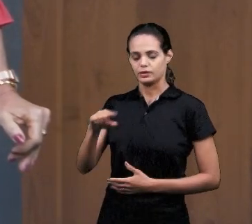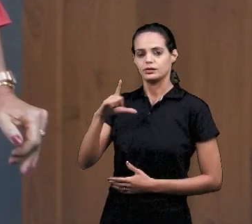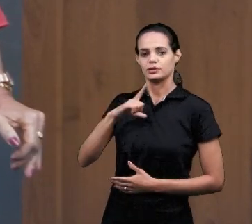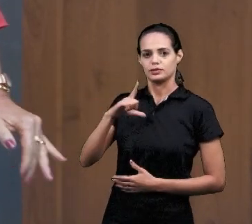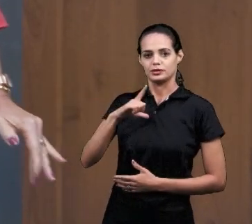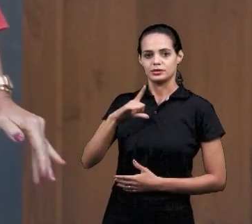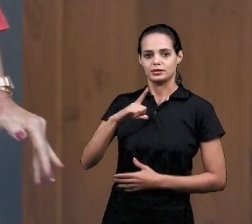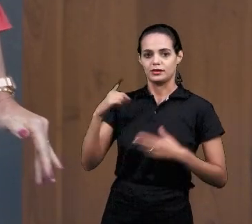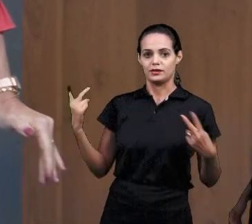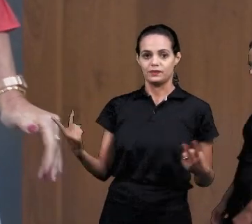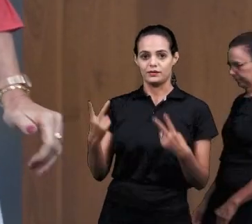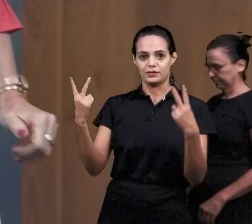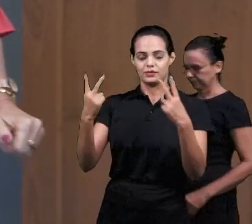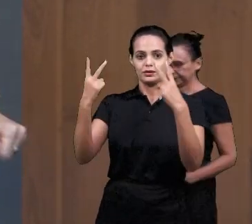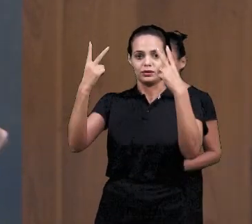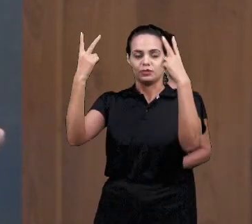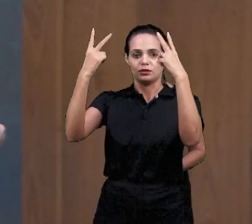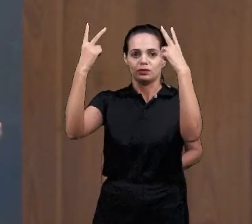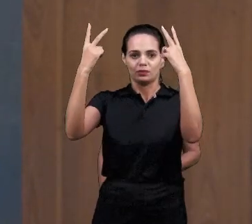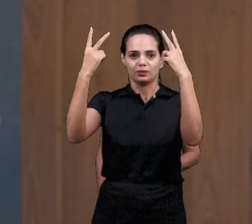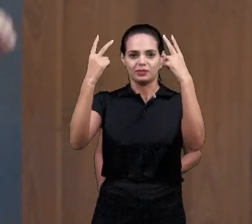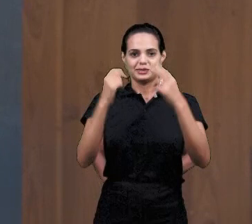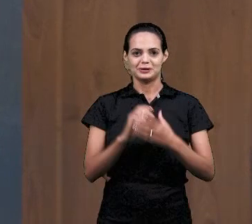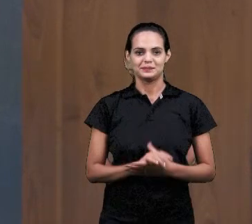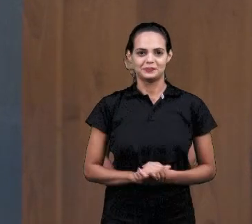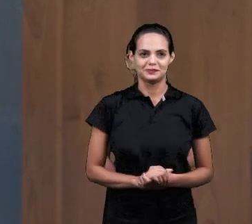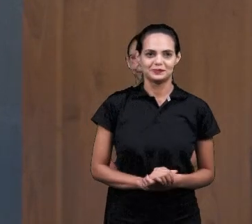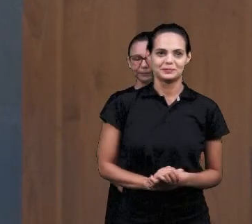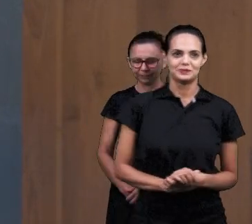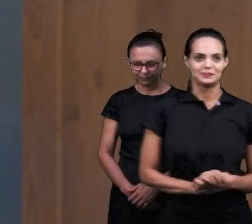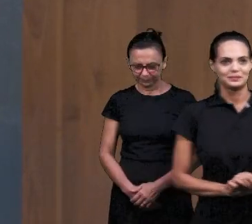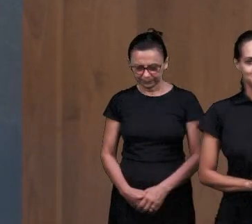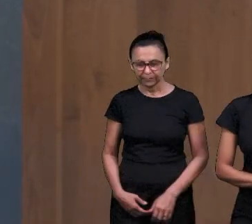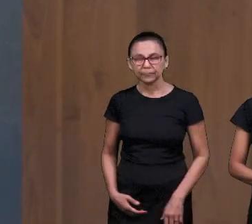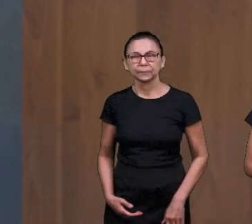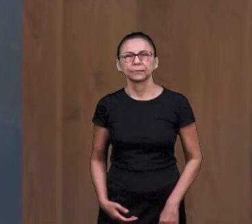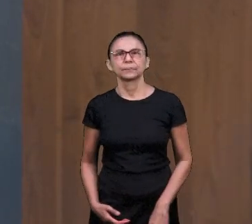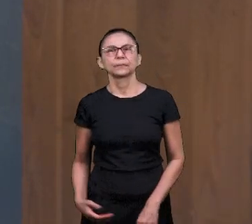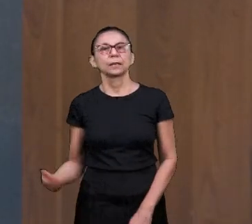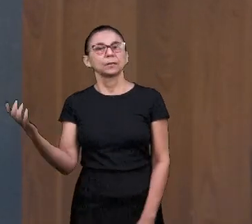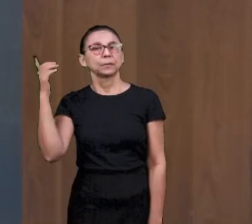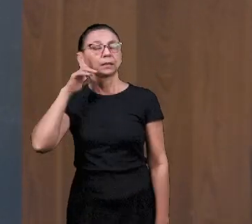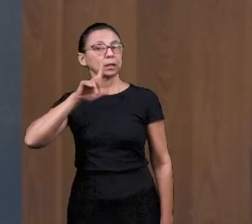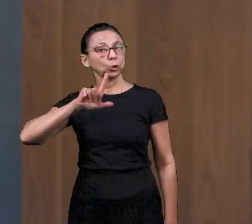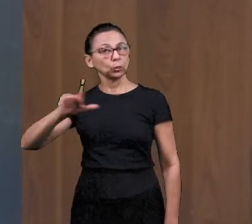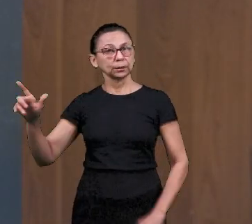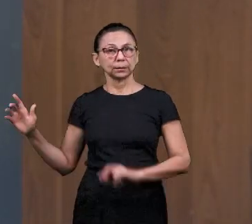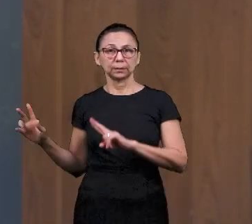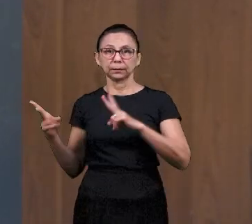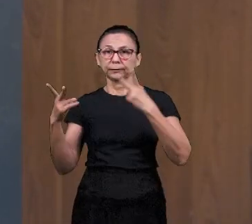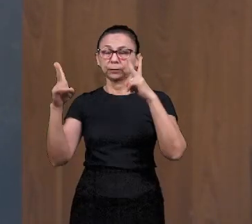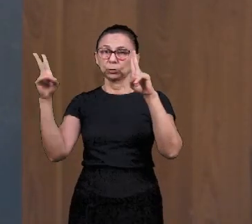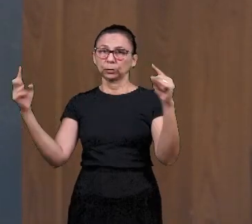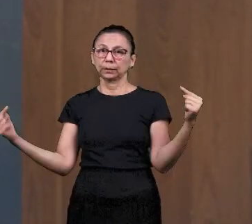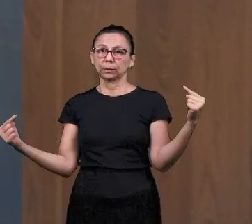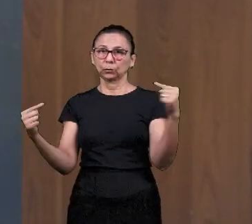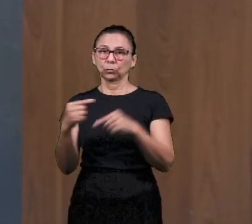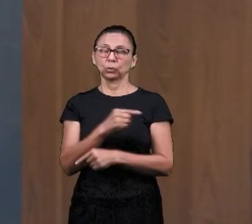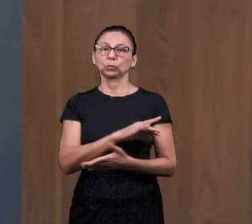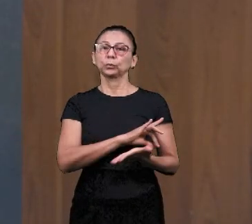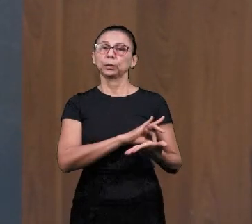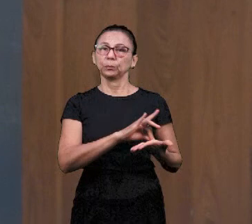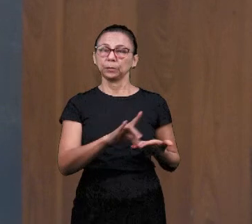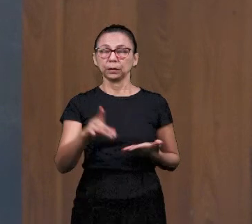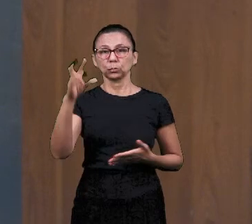ennemis et conquérir la terre. Et Dieu a donné une orientation. ils devraient être obéissants